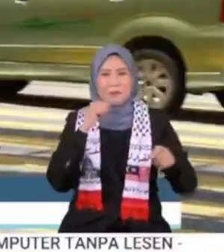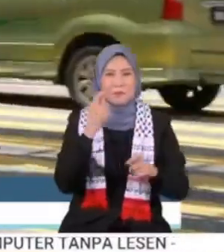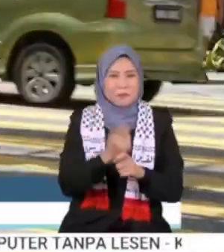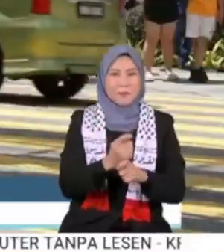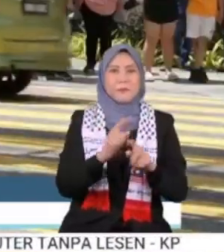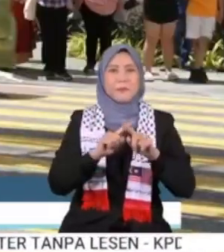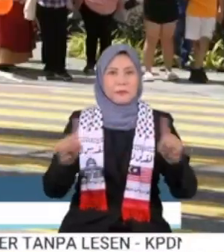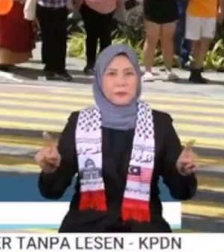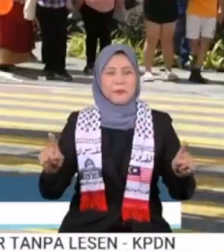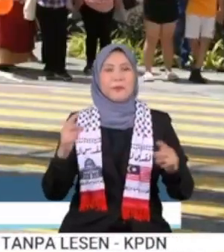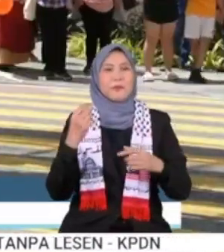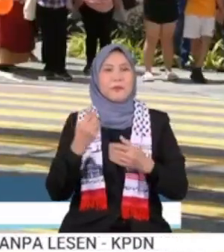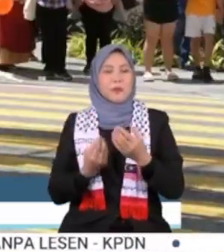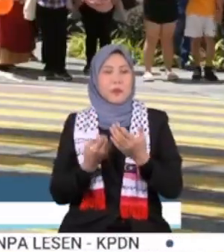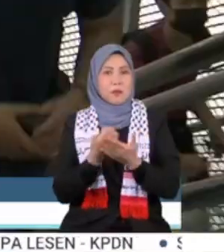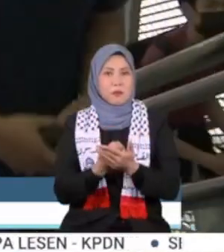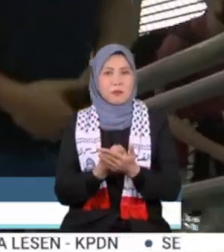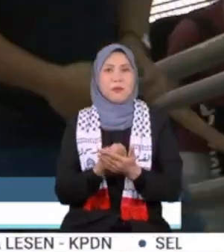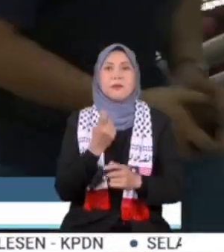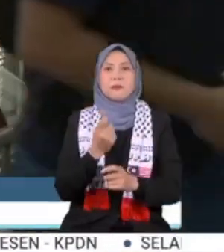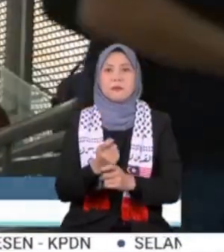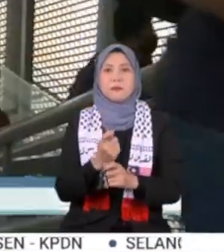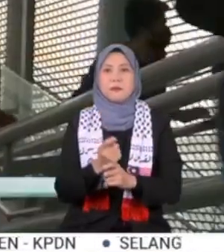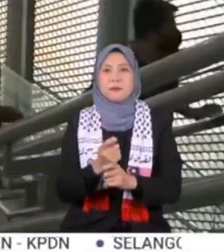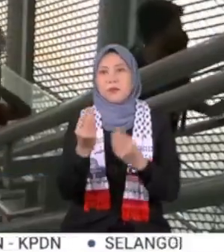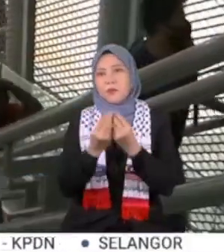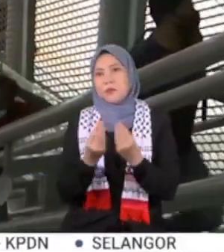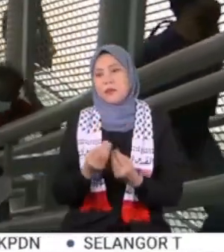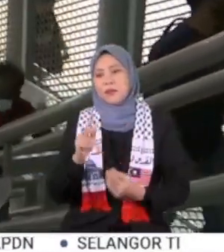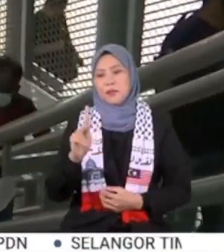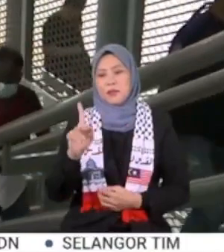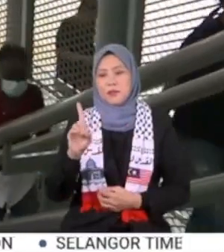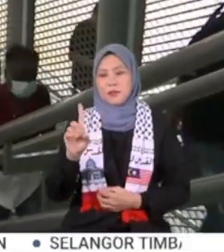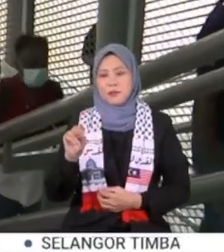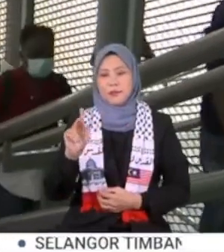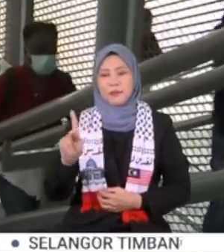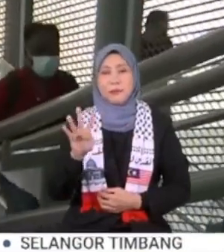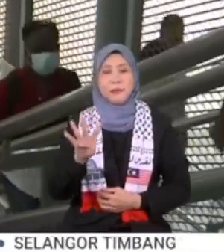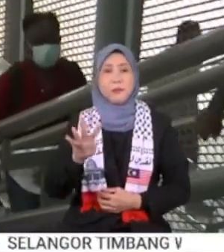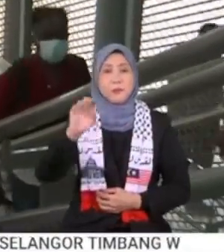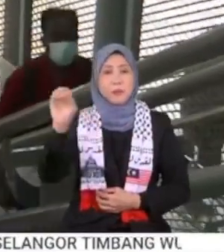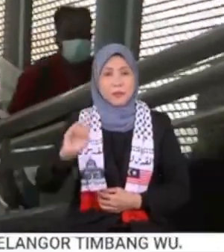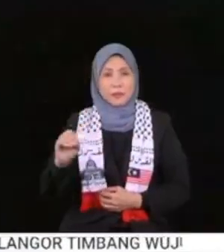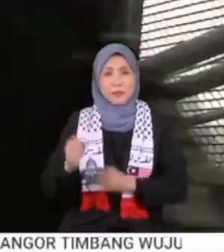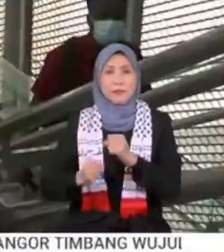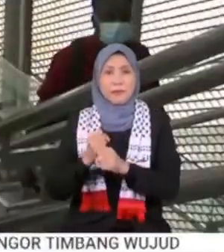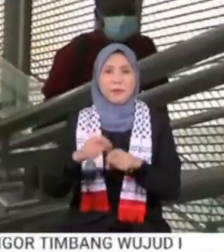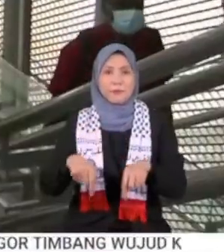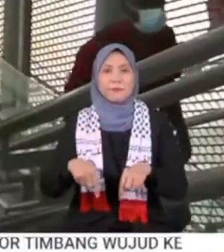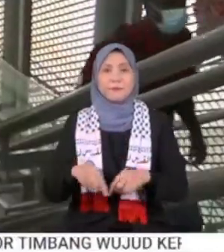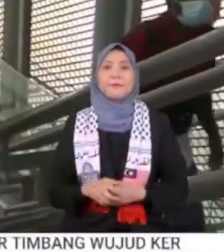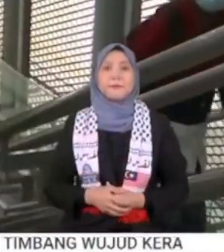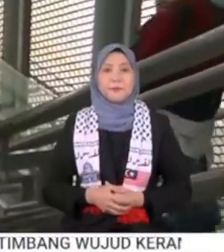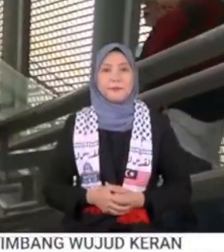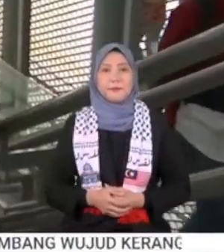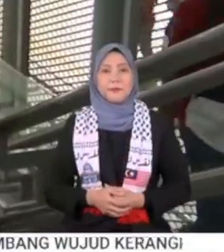malah momentum pertumbuhan positif dijangka kekal dengan kadar kdnk pada 4% tahun